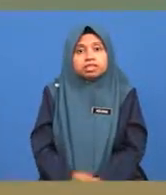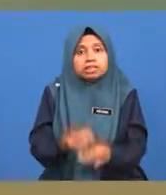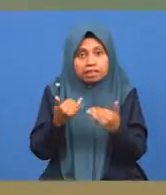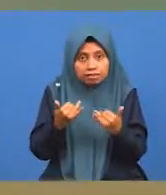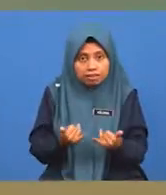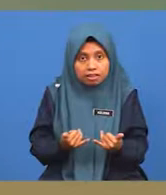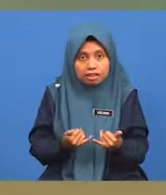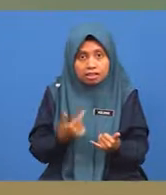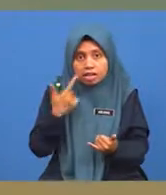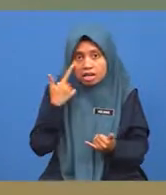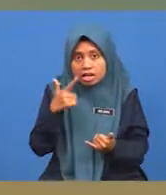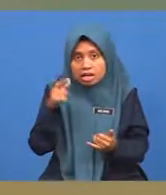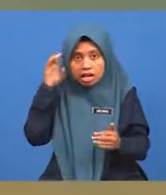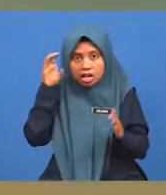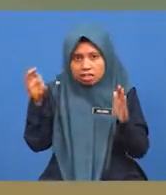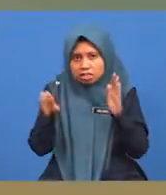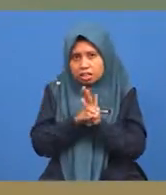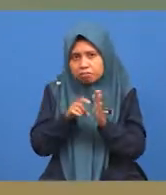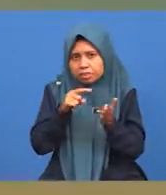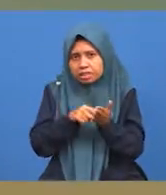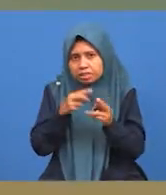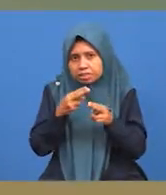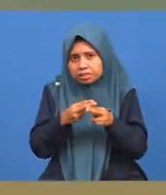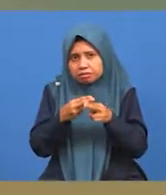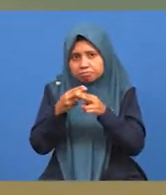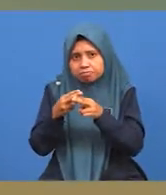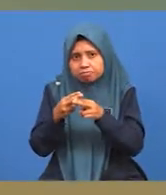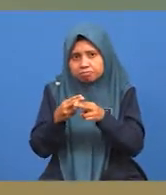Sekarang, lihat gambar ini pula.